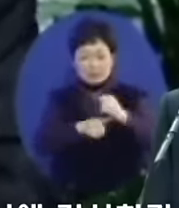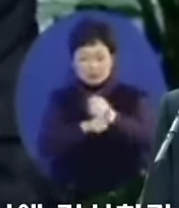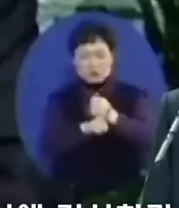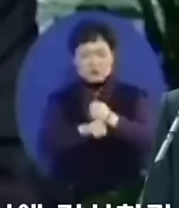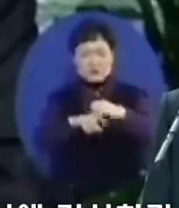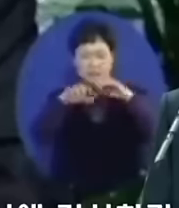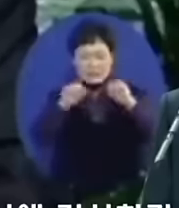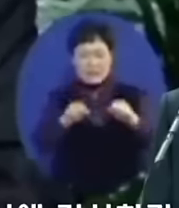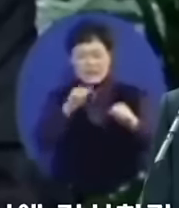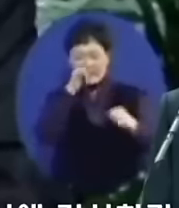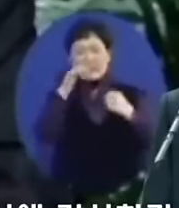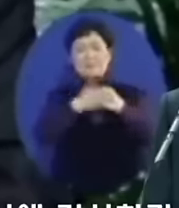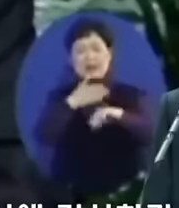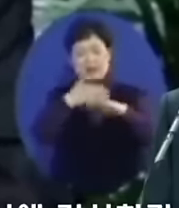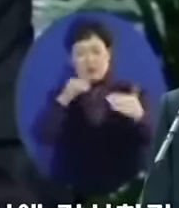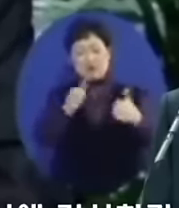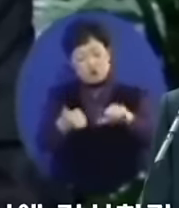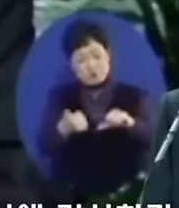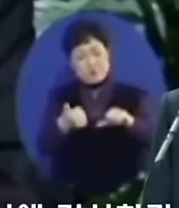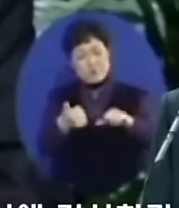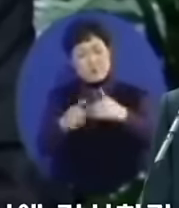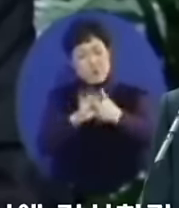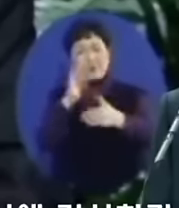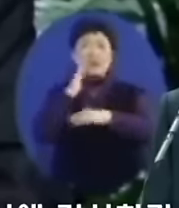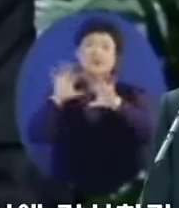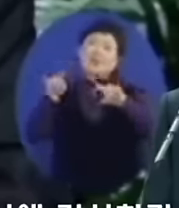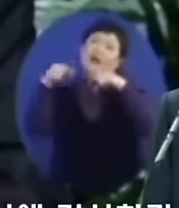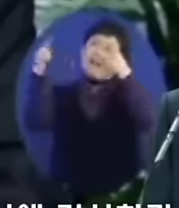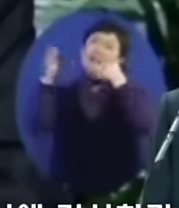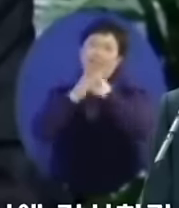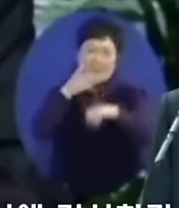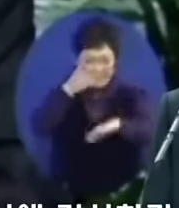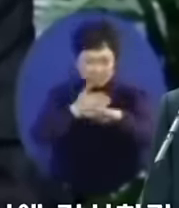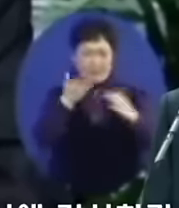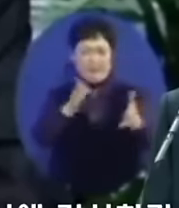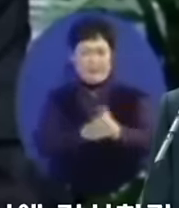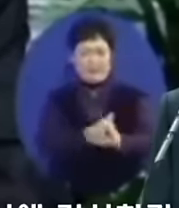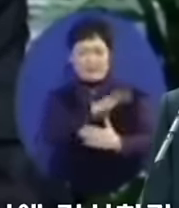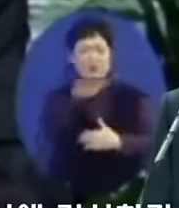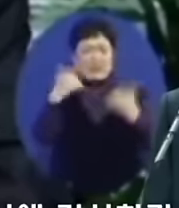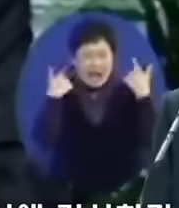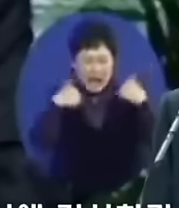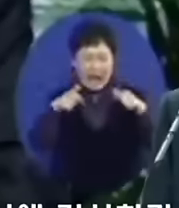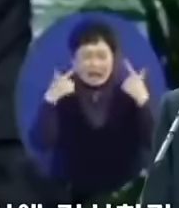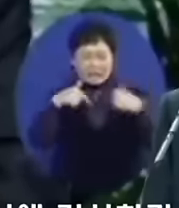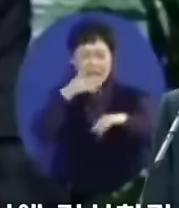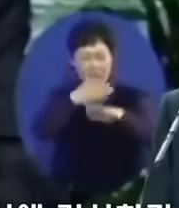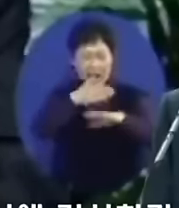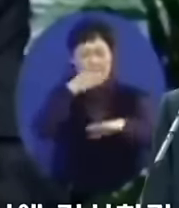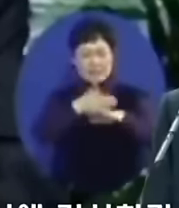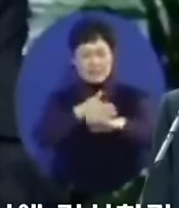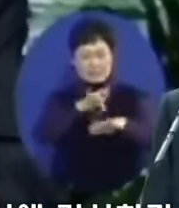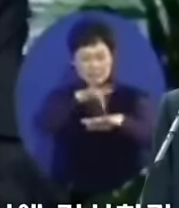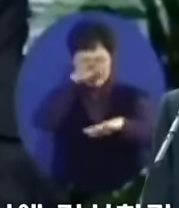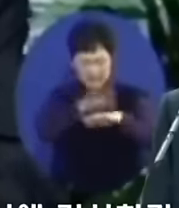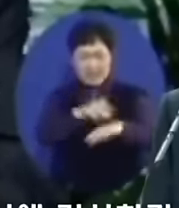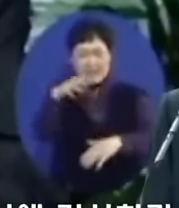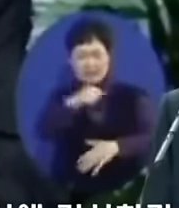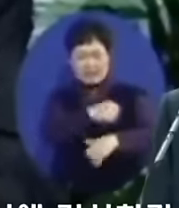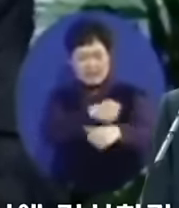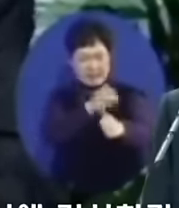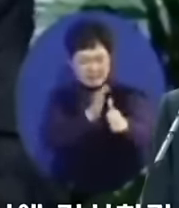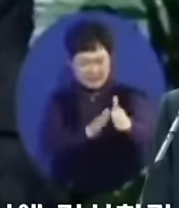살아는 살아있으니 감사하고 죽으면 천당 가니까 감사한 것입니다. 그러므로 우리는 항상 감사하는 습관을 가져야 되는